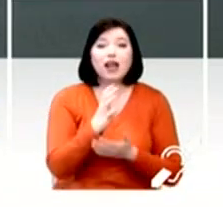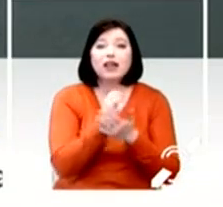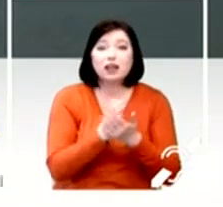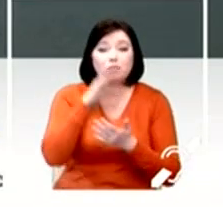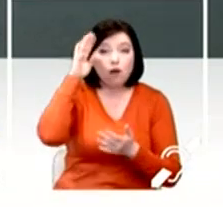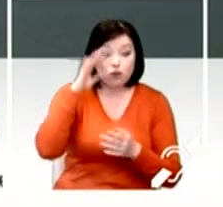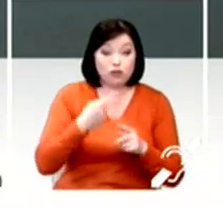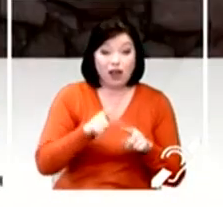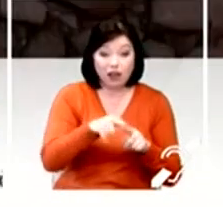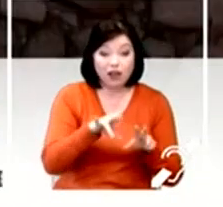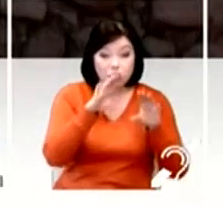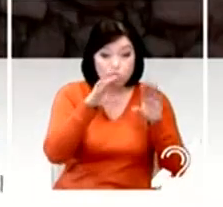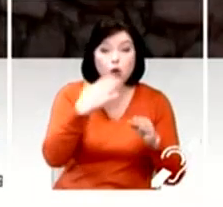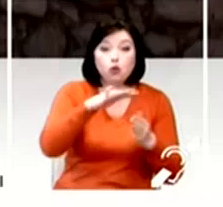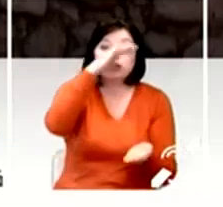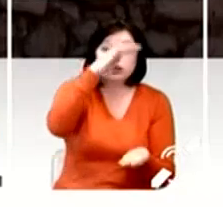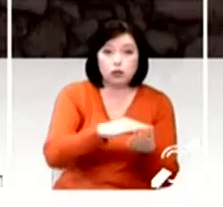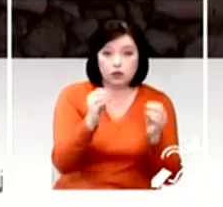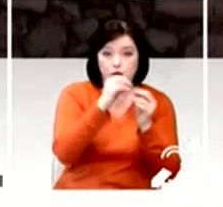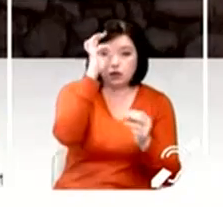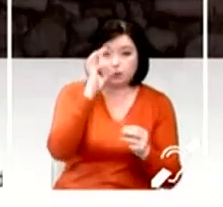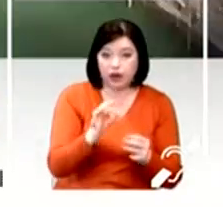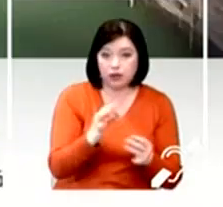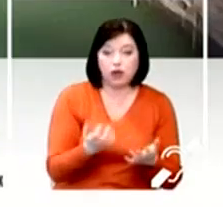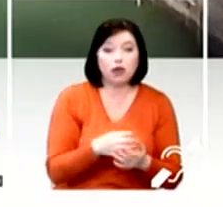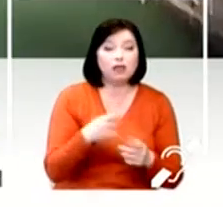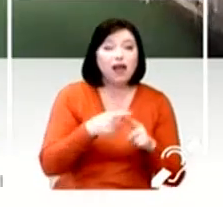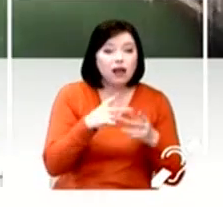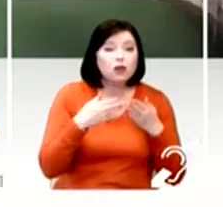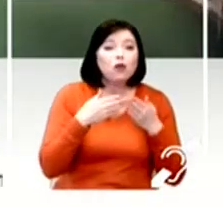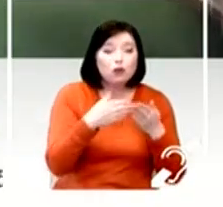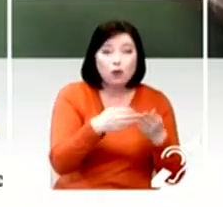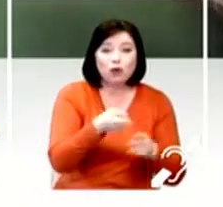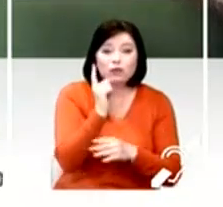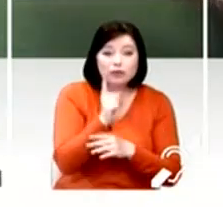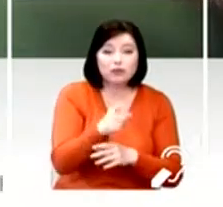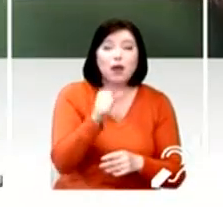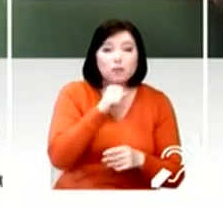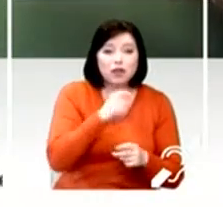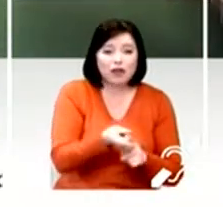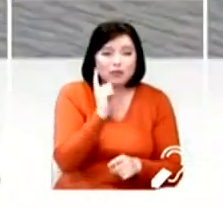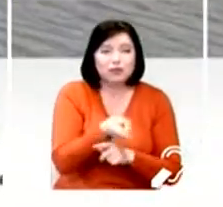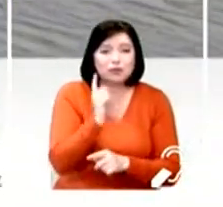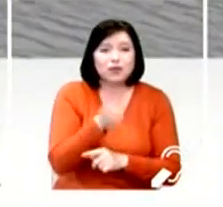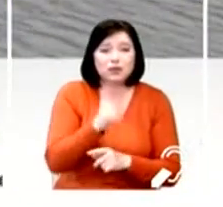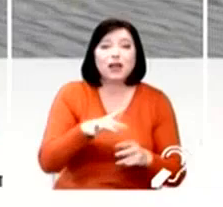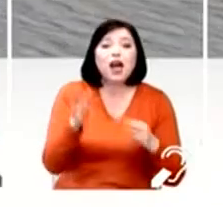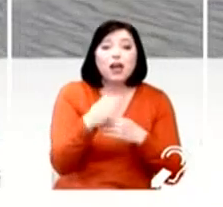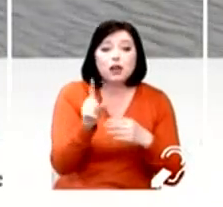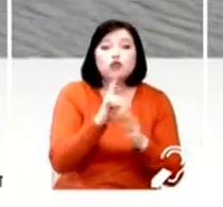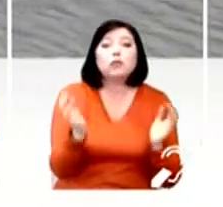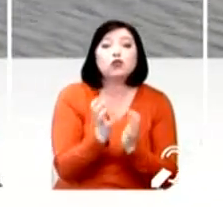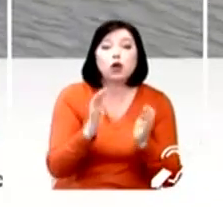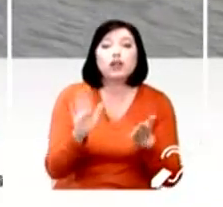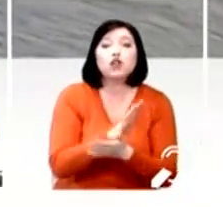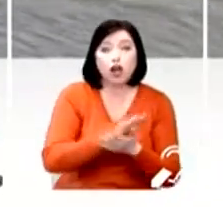Rezerva de apă din această acumulare a scăzut la 10% din capacitate. Embarcațiunile de pescuit încearcă să scoată cât mai mulți pești pentru a păstra